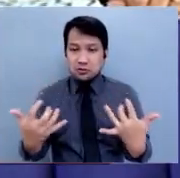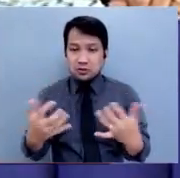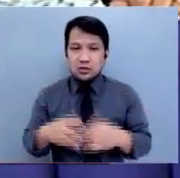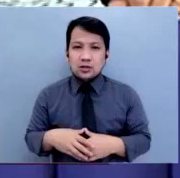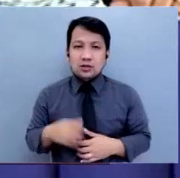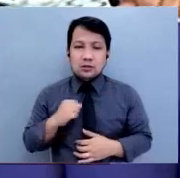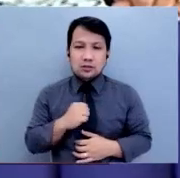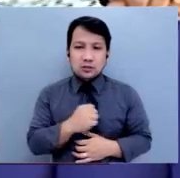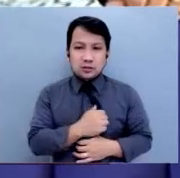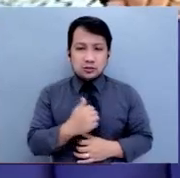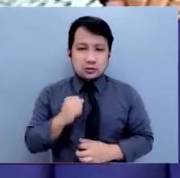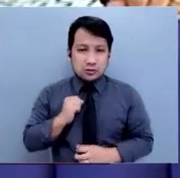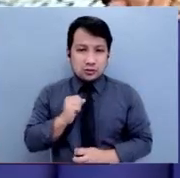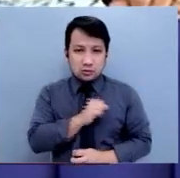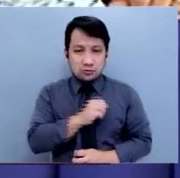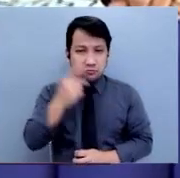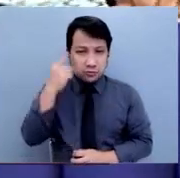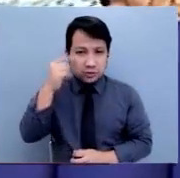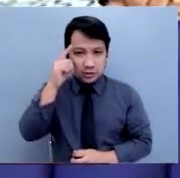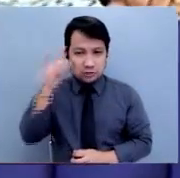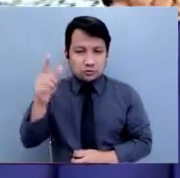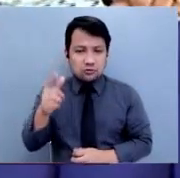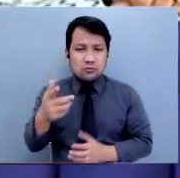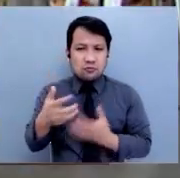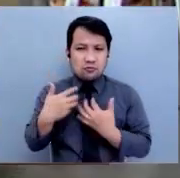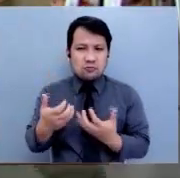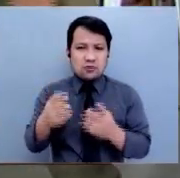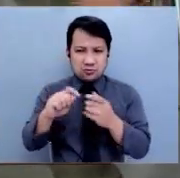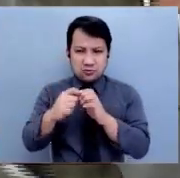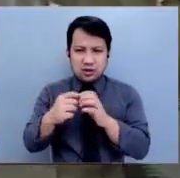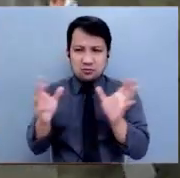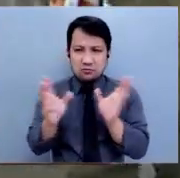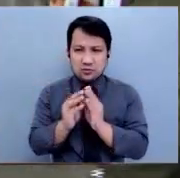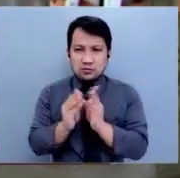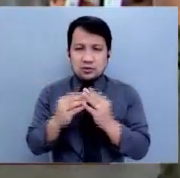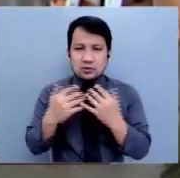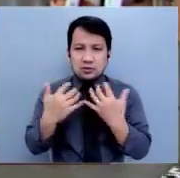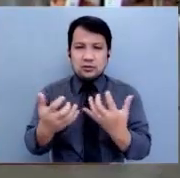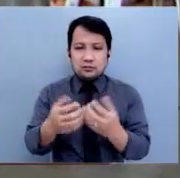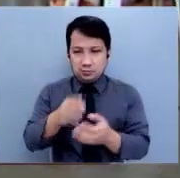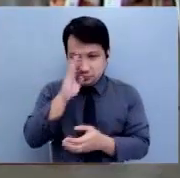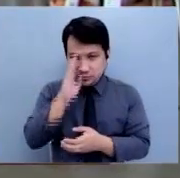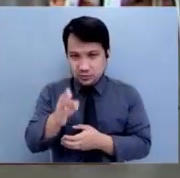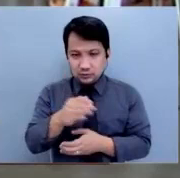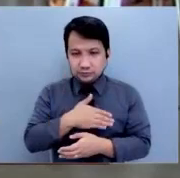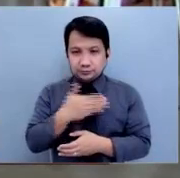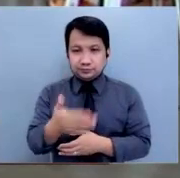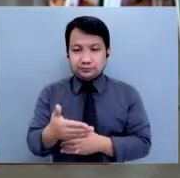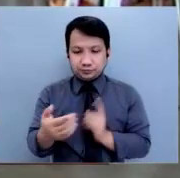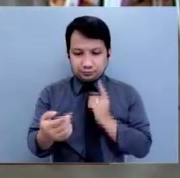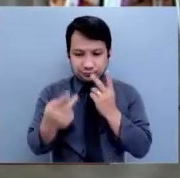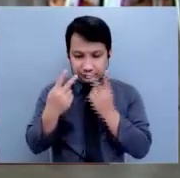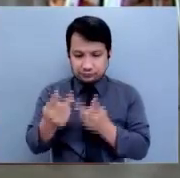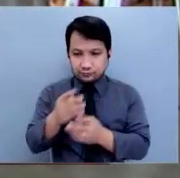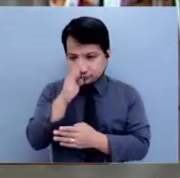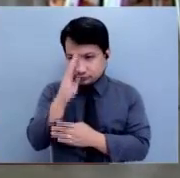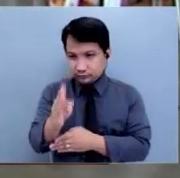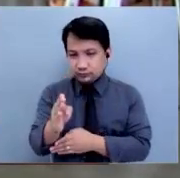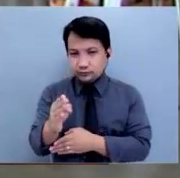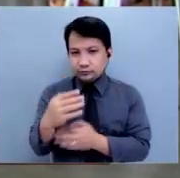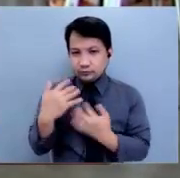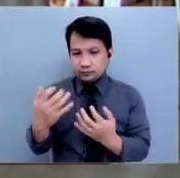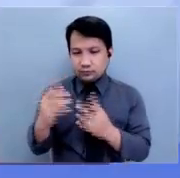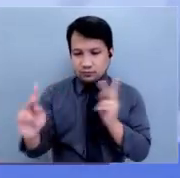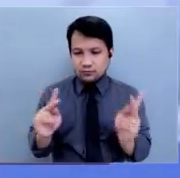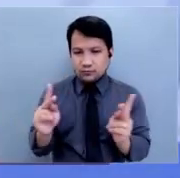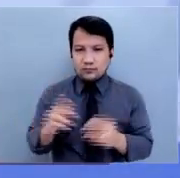Ping Lacson, mas gusto ang mga town hall meetings kung saan mas personal nilang pinakikinggan ang problema ng taong bayan.